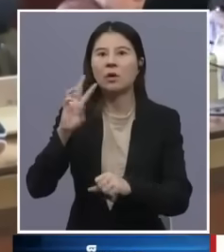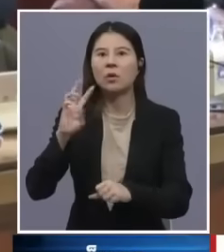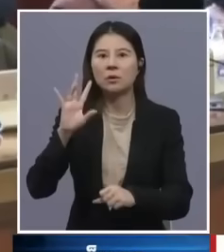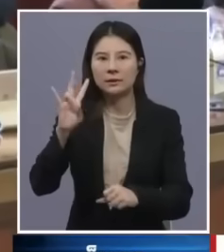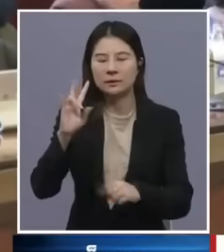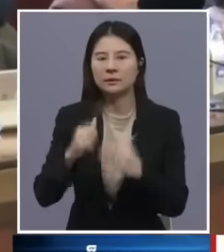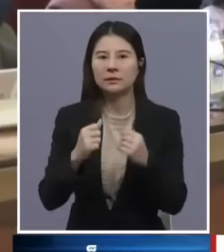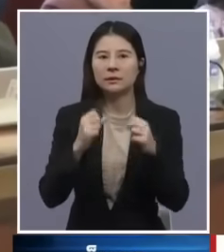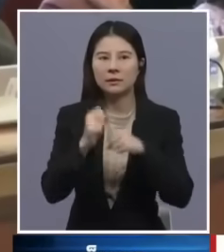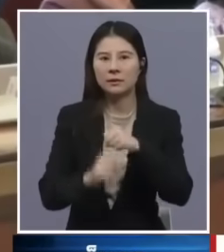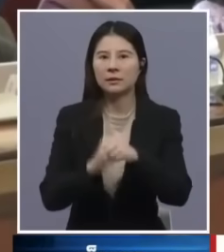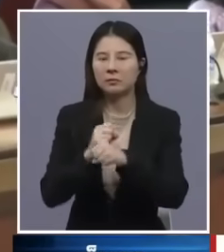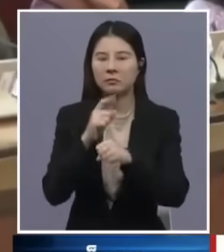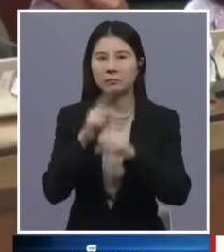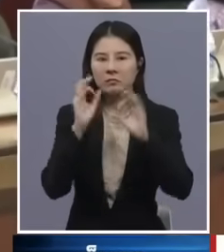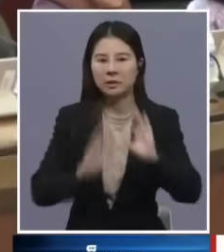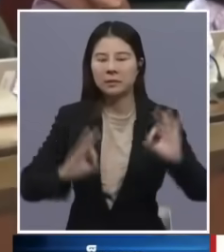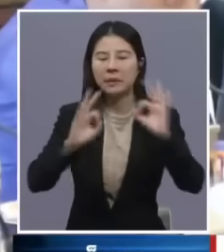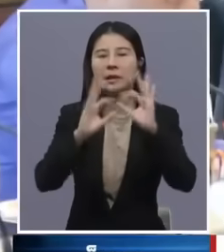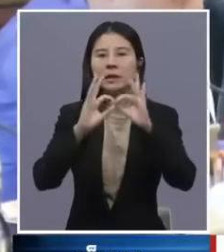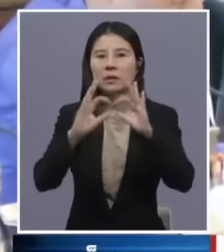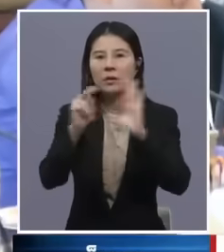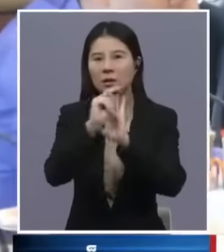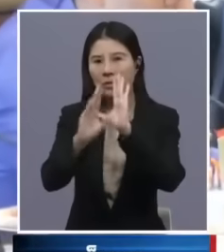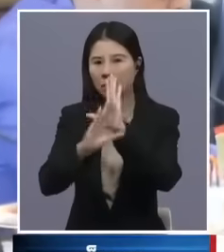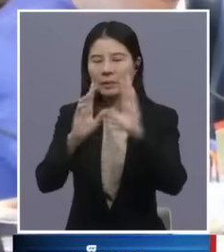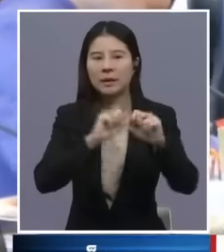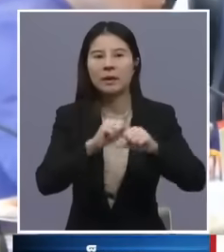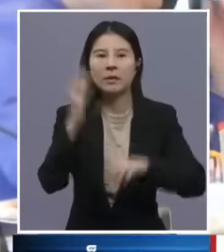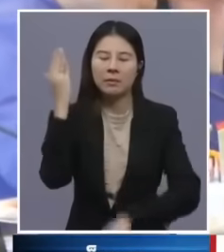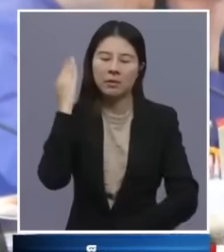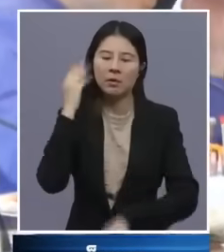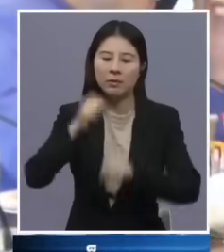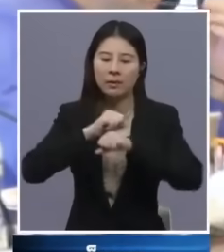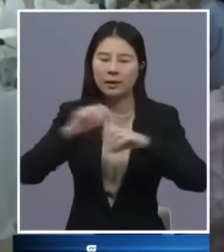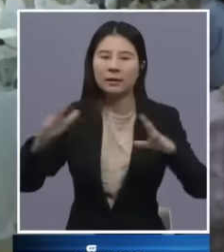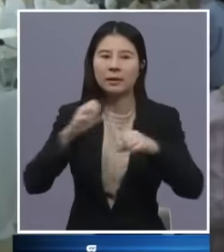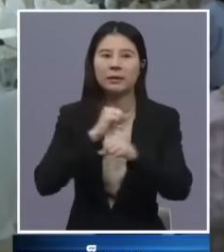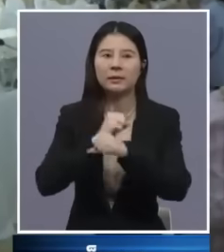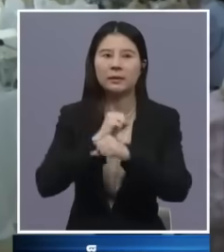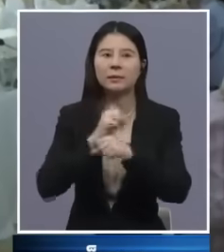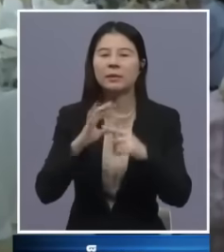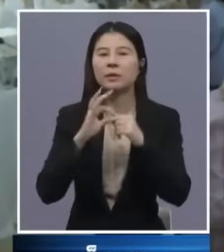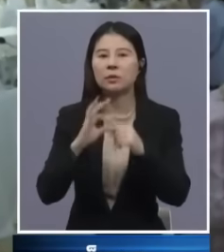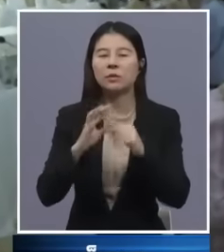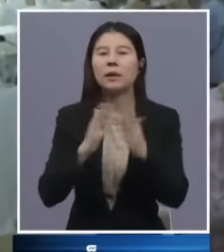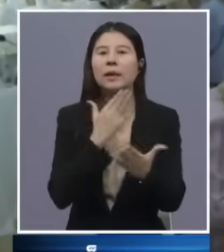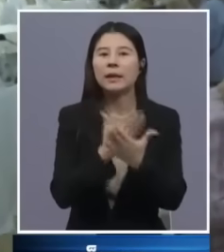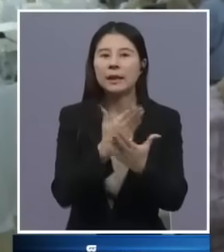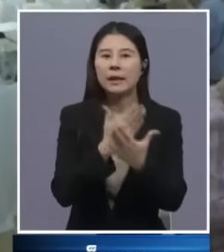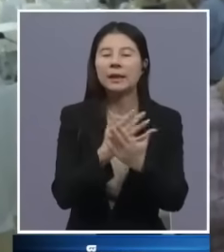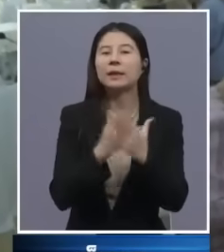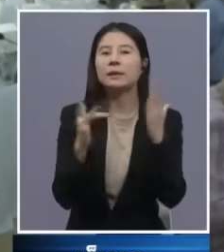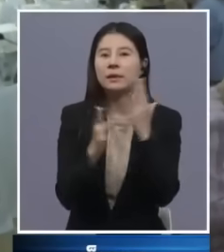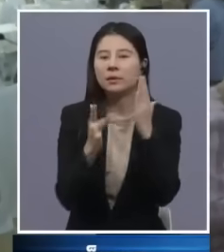2567จะเป็นปีชี้ชะตานโยบายสำคัญที่เคยประกาศเอาไว้และเป็นนโยบายเรือธงฮะดิจิทัลวอลเล็ต